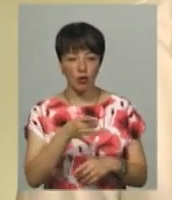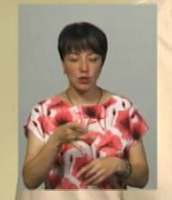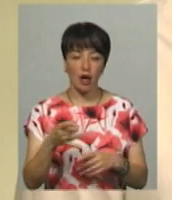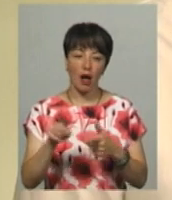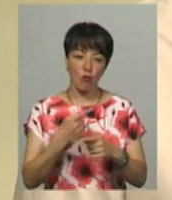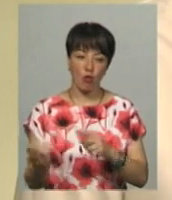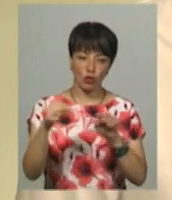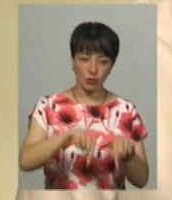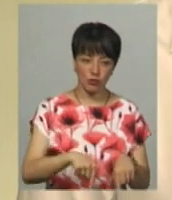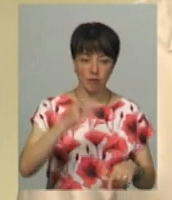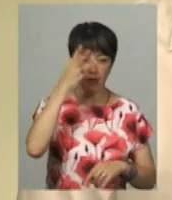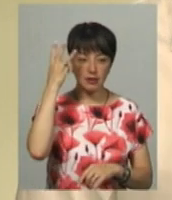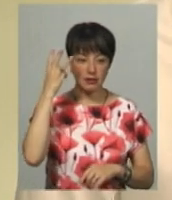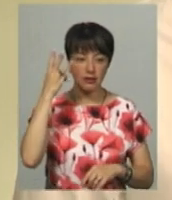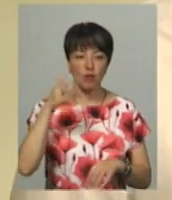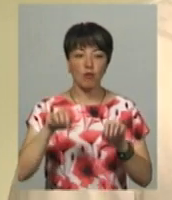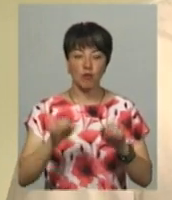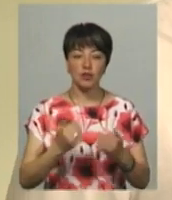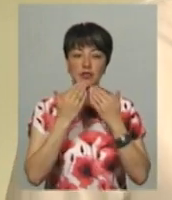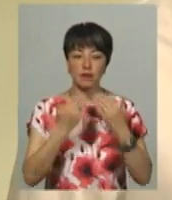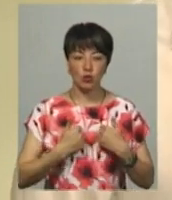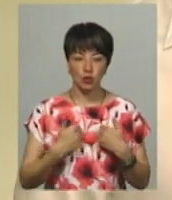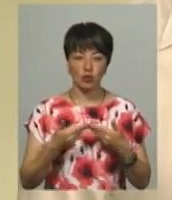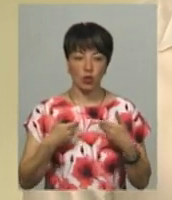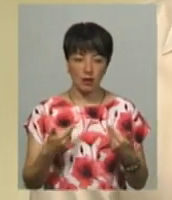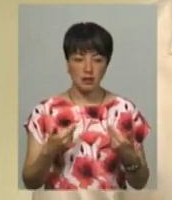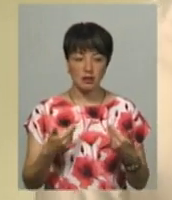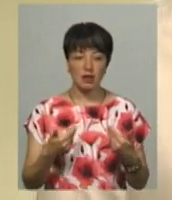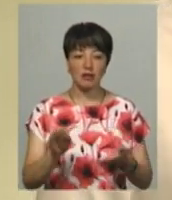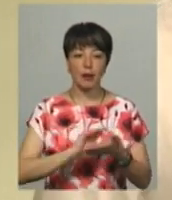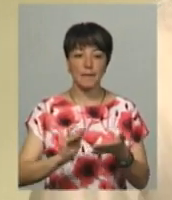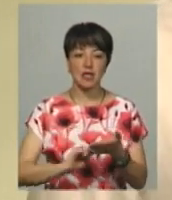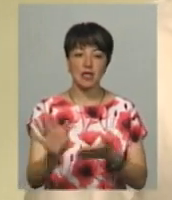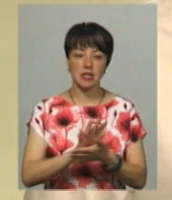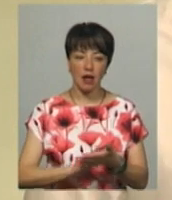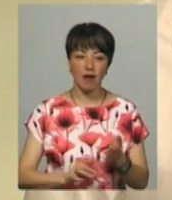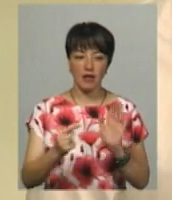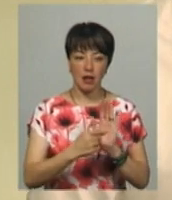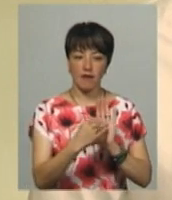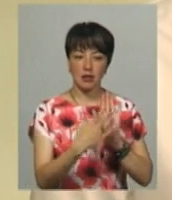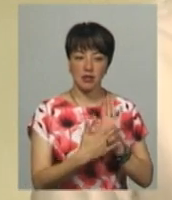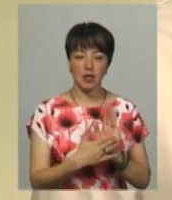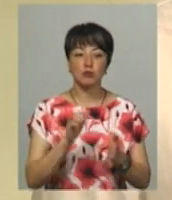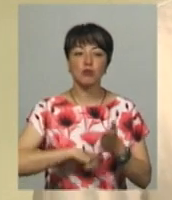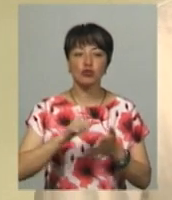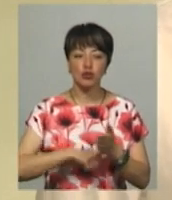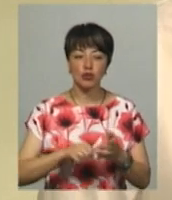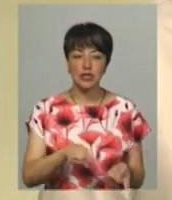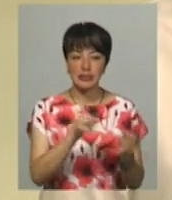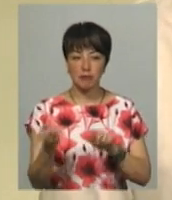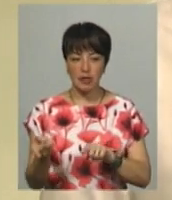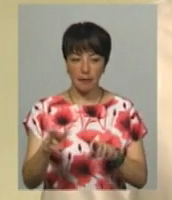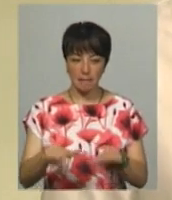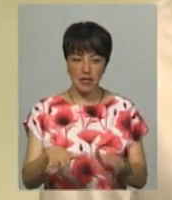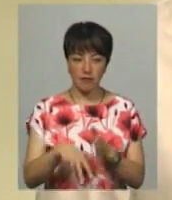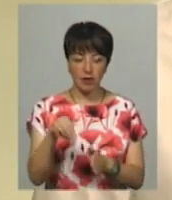інших регіонів в місто Хмельницький, може звернутися до нас, написати заяву, в заяві вказати мотивацію такої зміни,